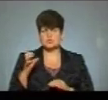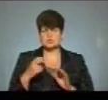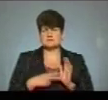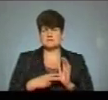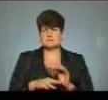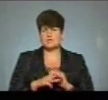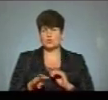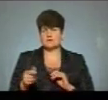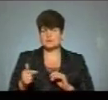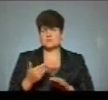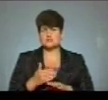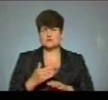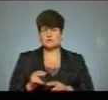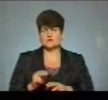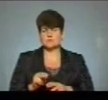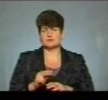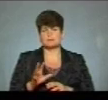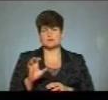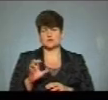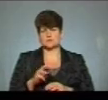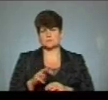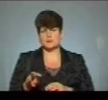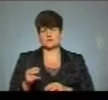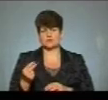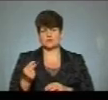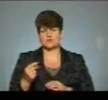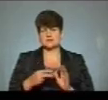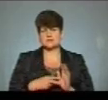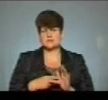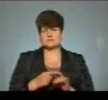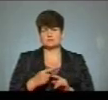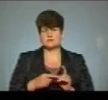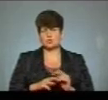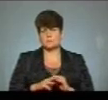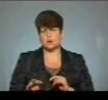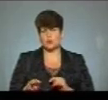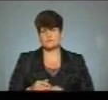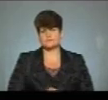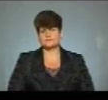мільйонів гривень. Частковий ремонт 500 метрів дороги коштує 7,5 мільйонів.